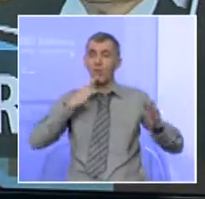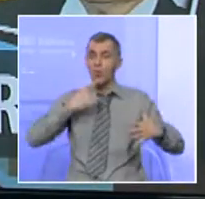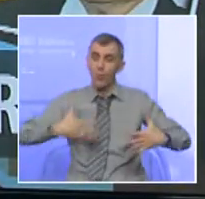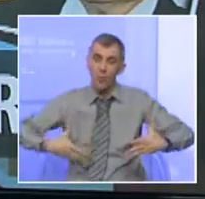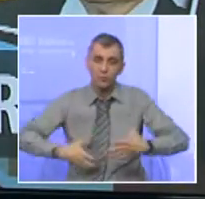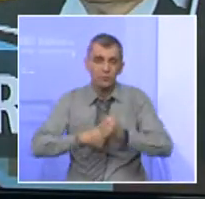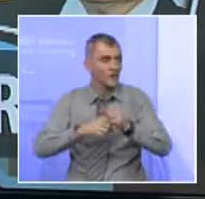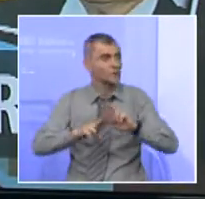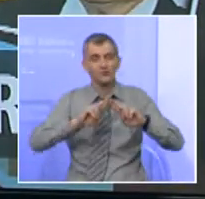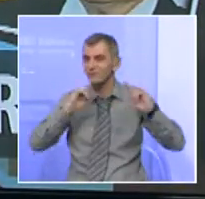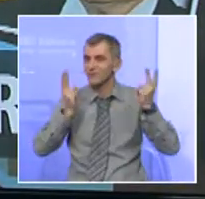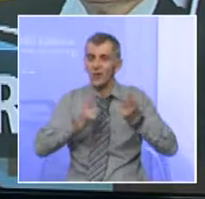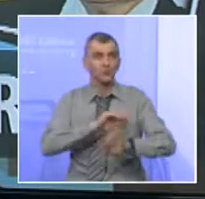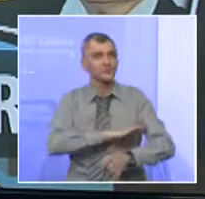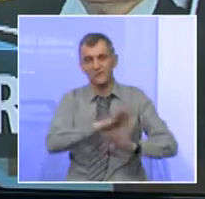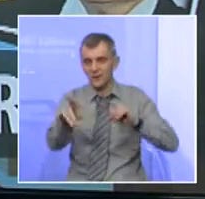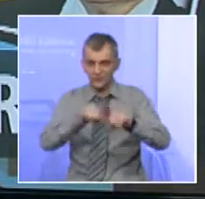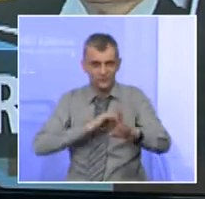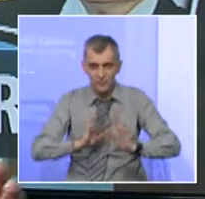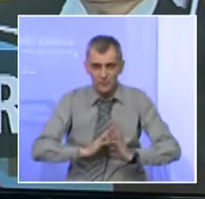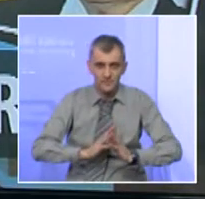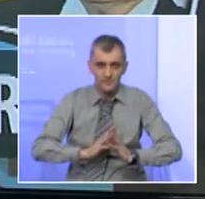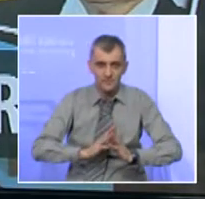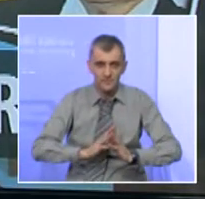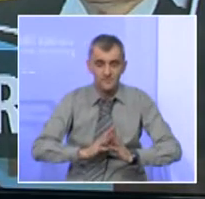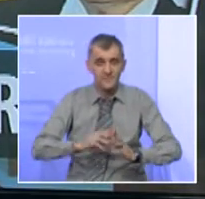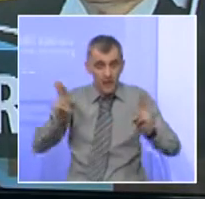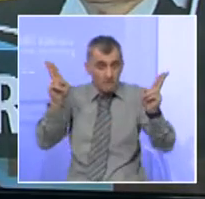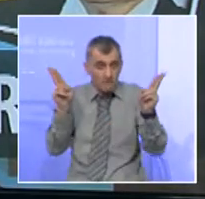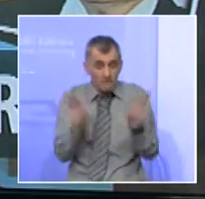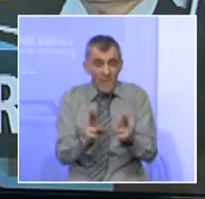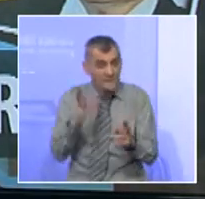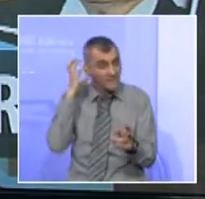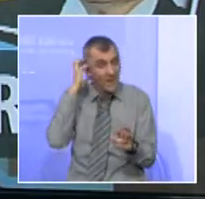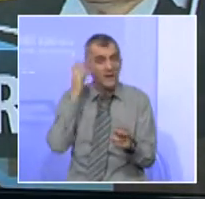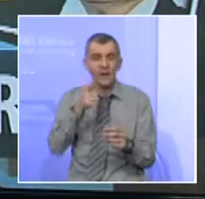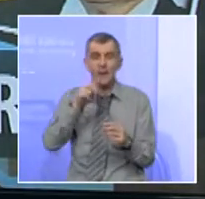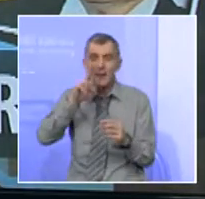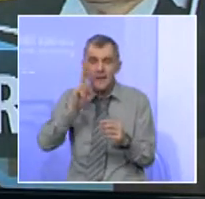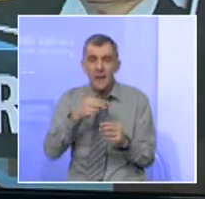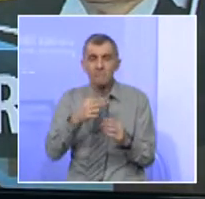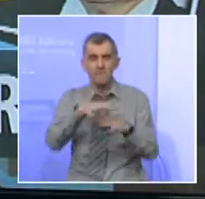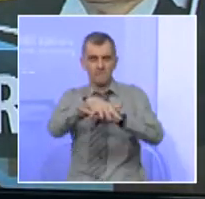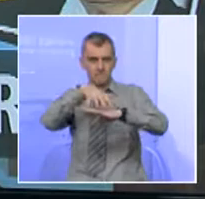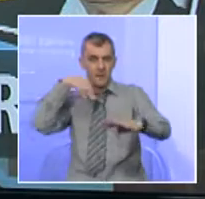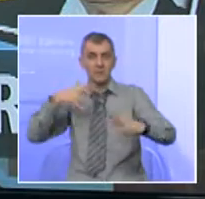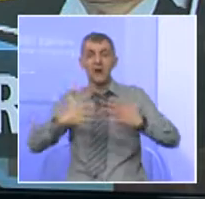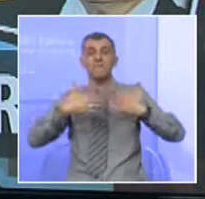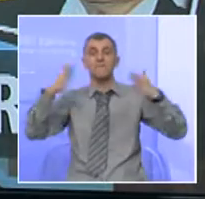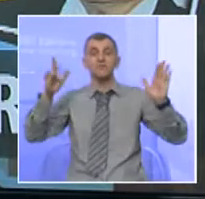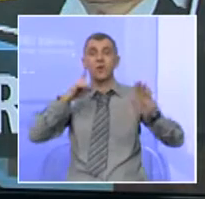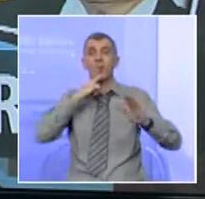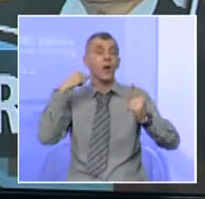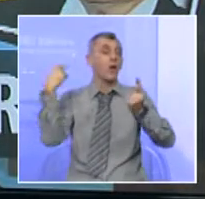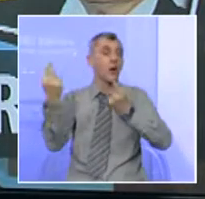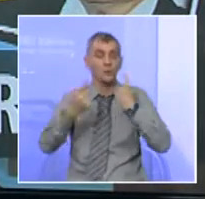svuda na svijetu tako, čak i kad je manjinska vlada u pitanju, ona ima parlamentarnu većinu koja je